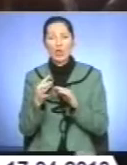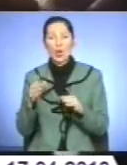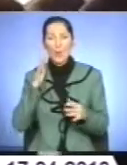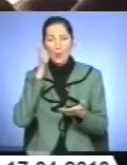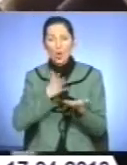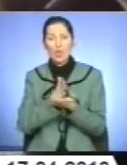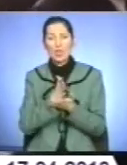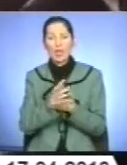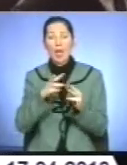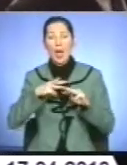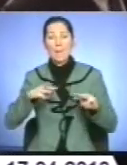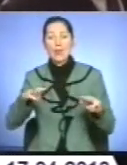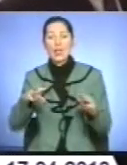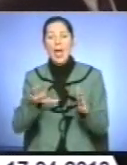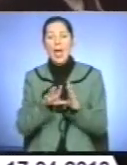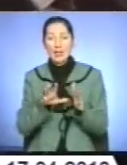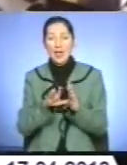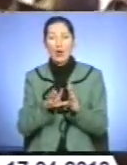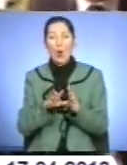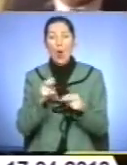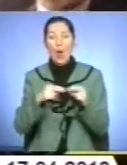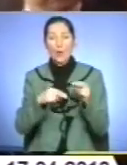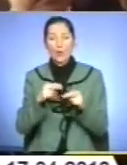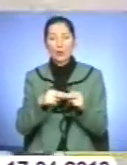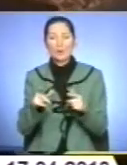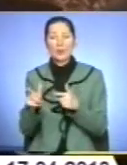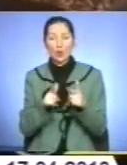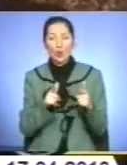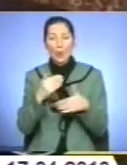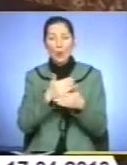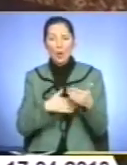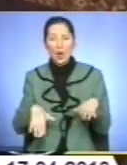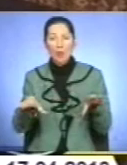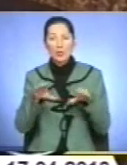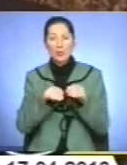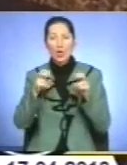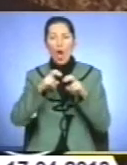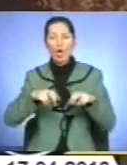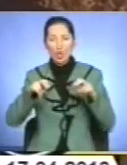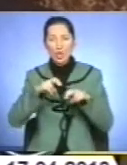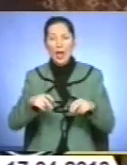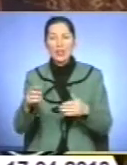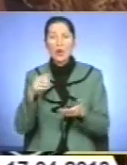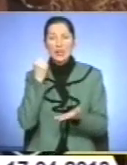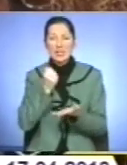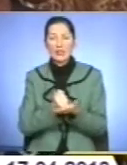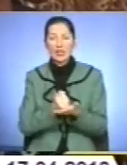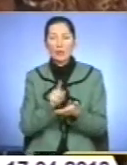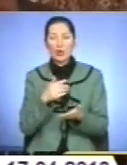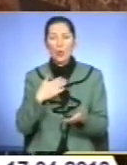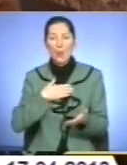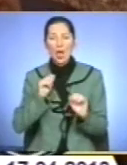Вілкуму дам доручення. Готуйте програму спільно з ним. Ми її розглянемо, затвердимо, щоб ми